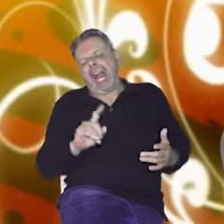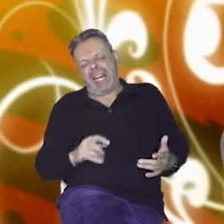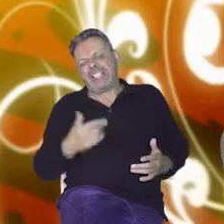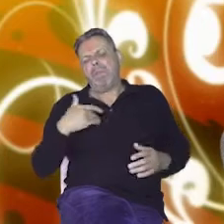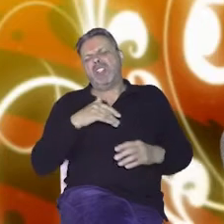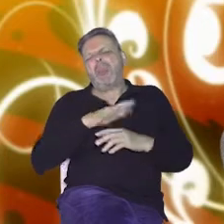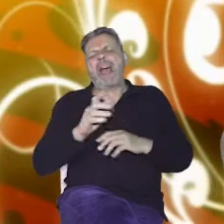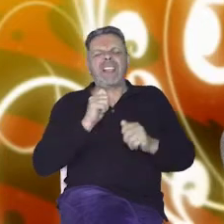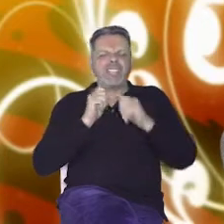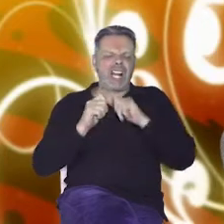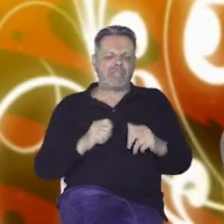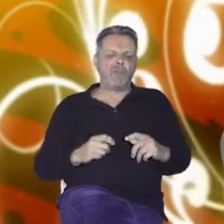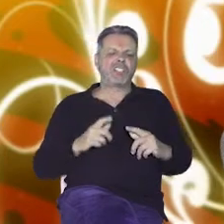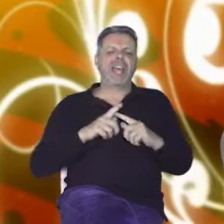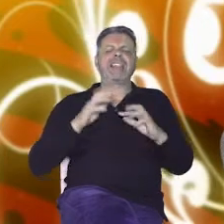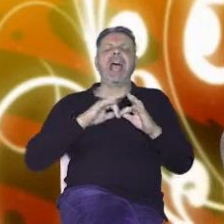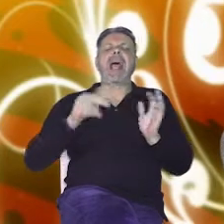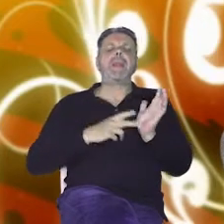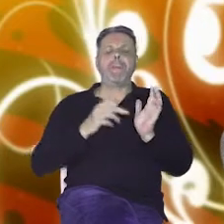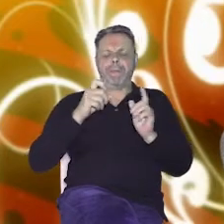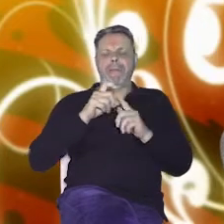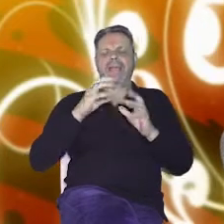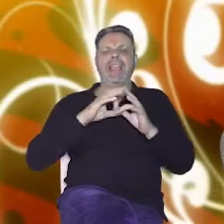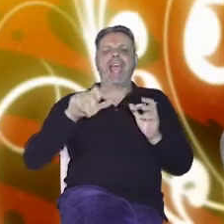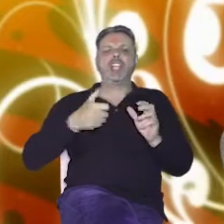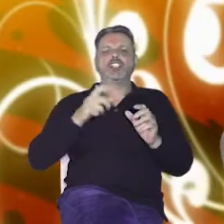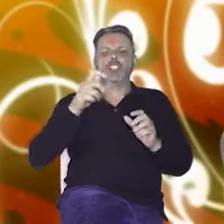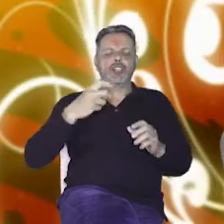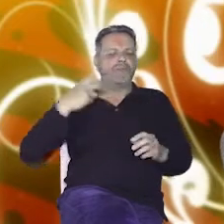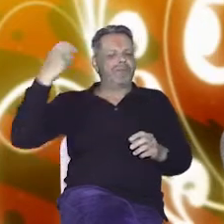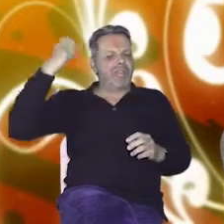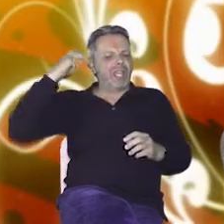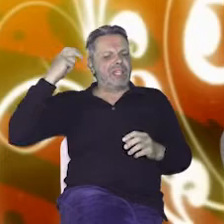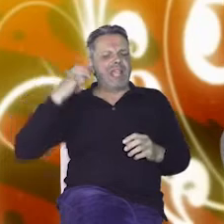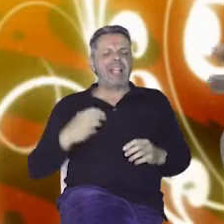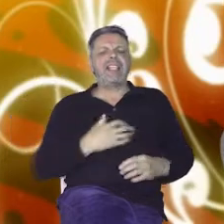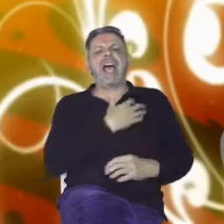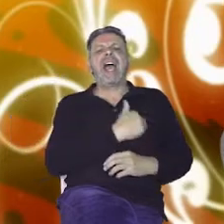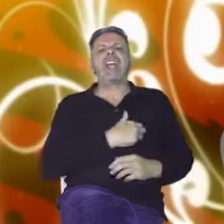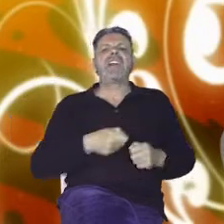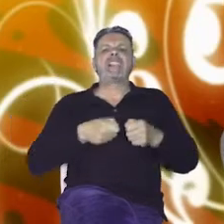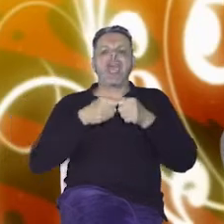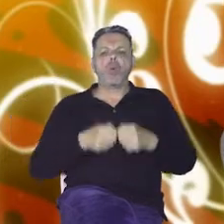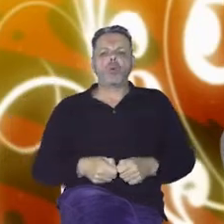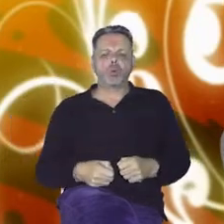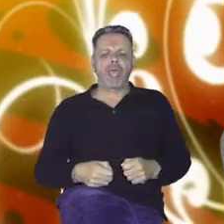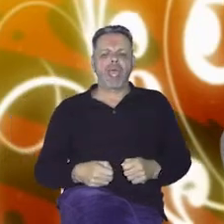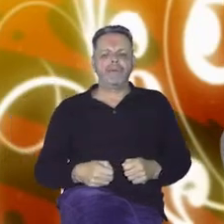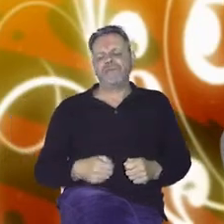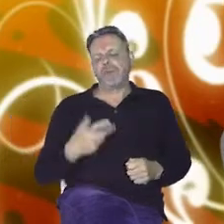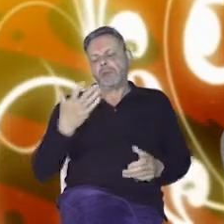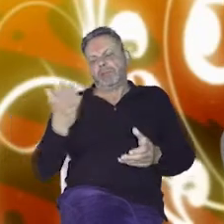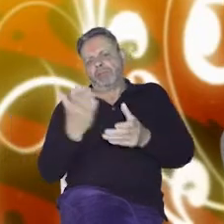sa Tajanom Dajčić, i ona je tajnica za Hrvatske udruge za Alzheimerovu